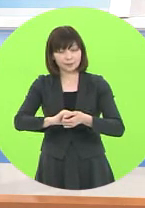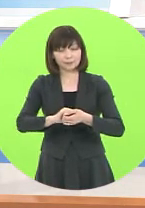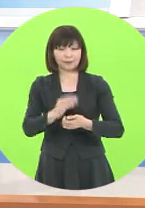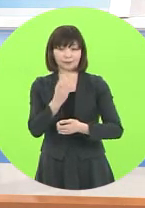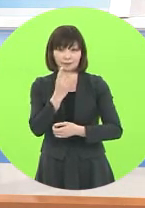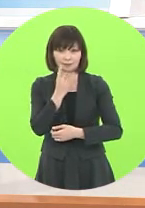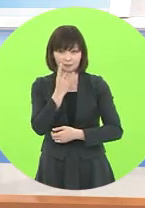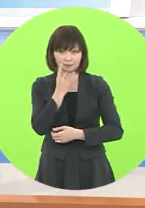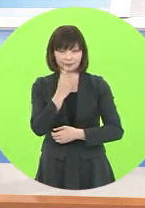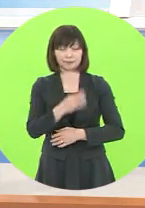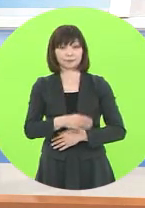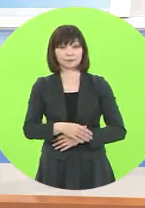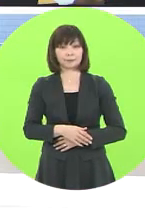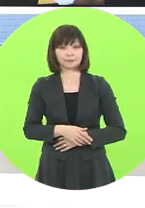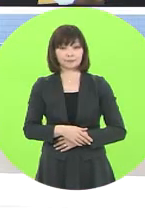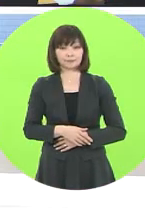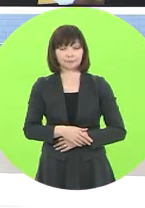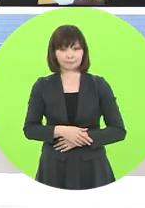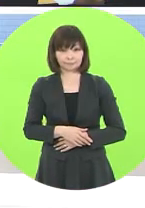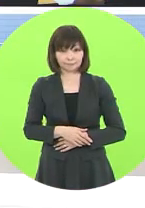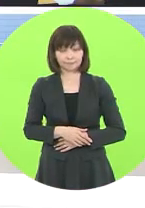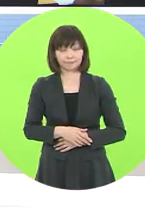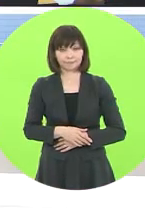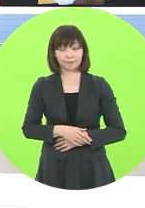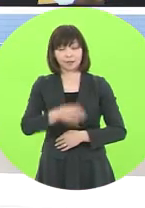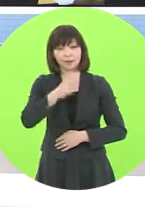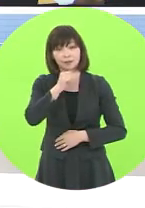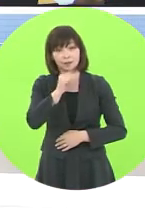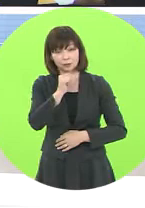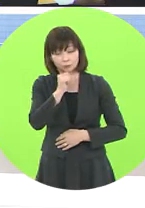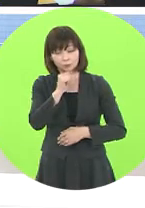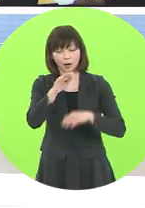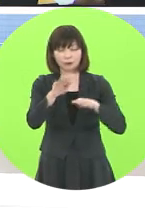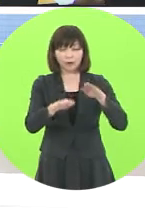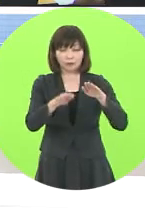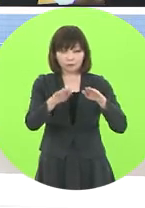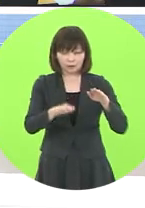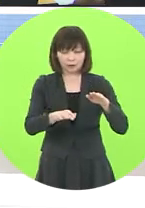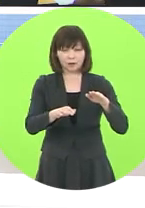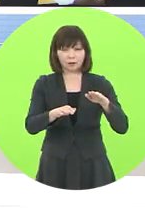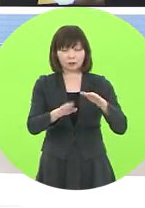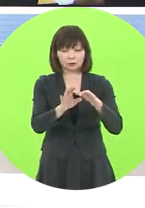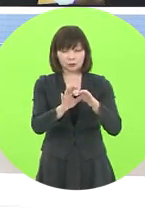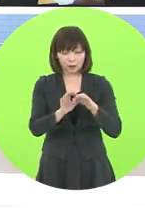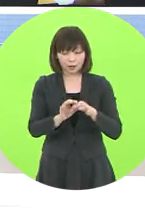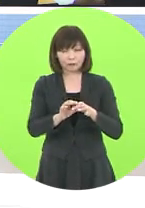いと思います。 はい、貧困化や格差の拡大につながる深刻な